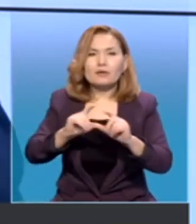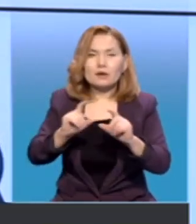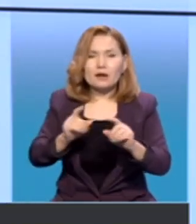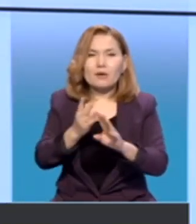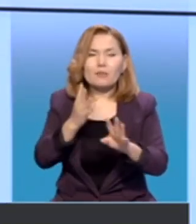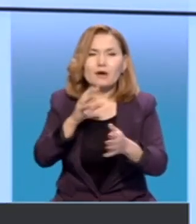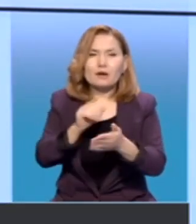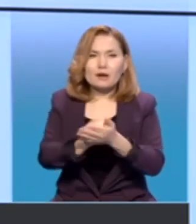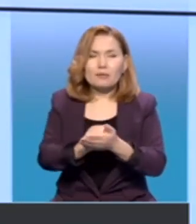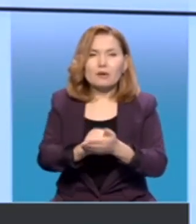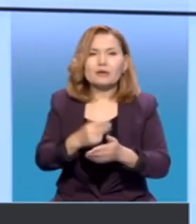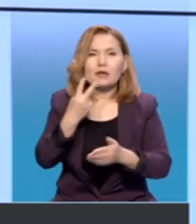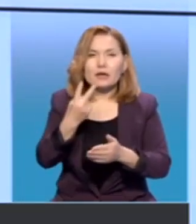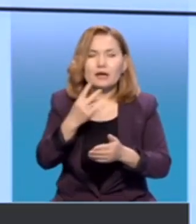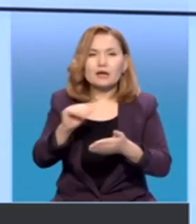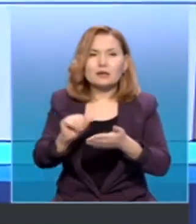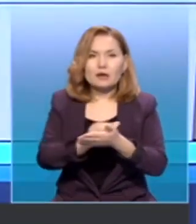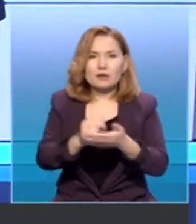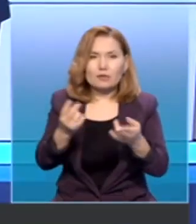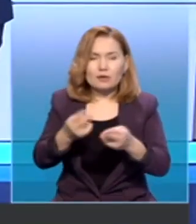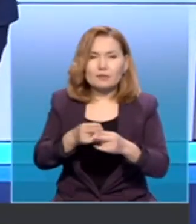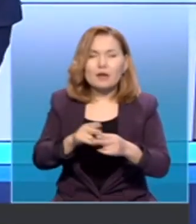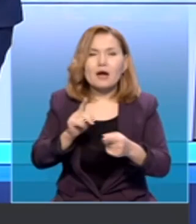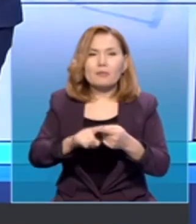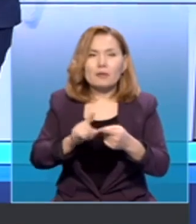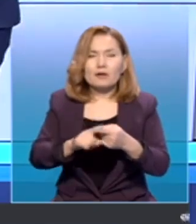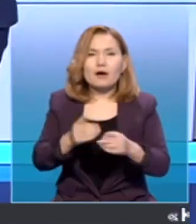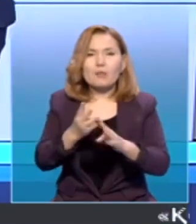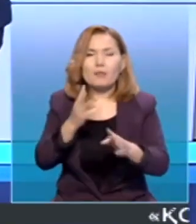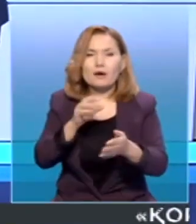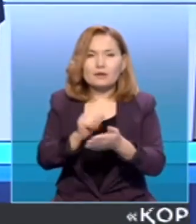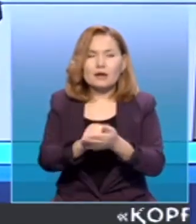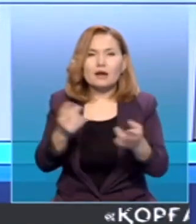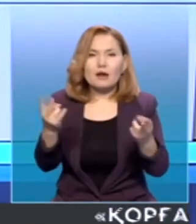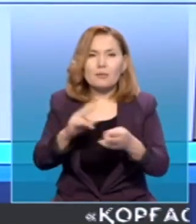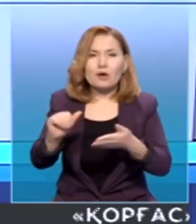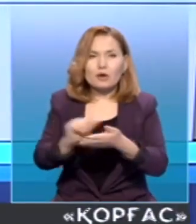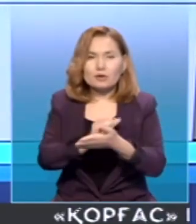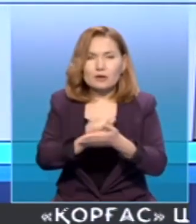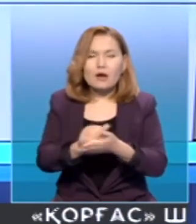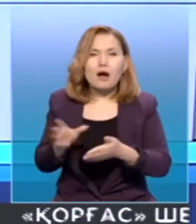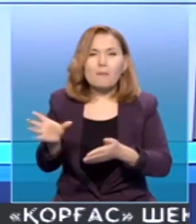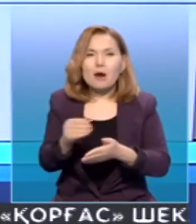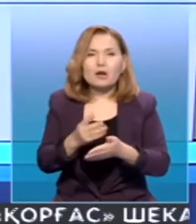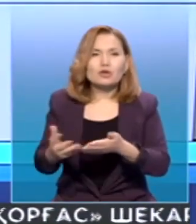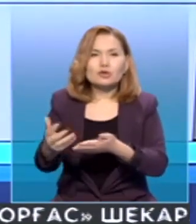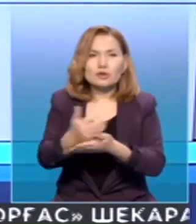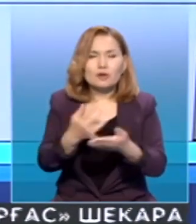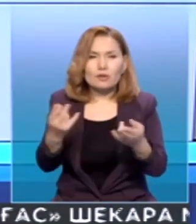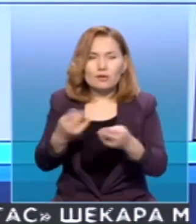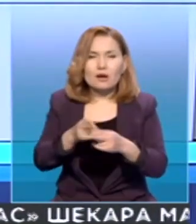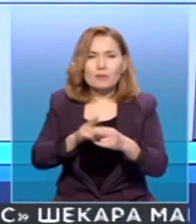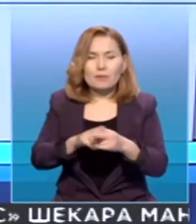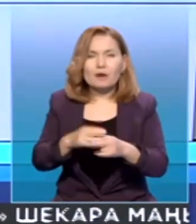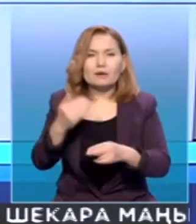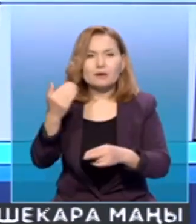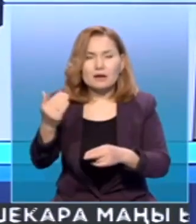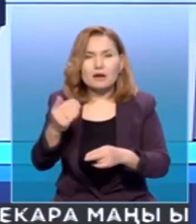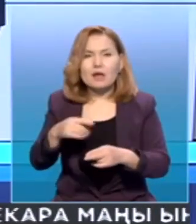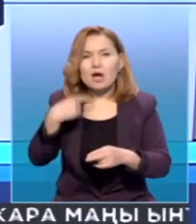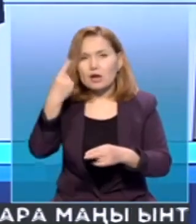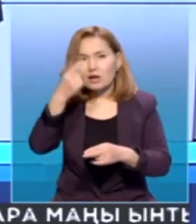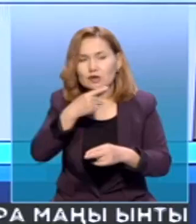қою рәсімі екі кезеңнен тұрады. Бірінші, кезекке қою үшін қажетті құжаттардың барлығын жинау керек. Ол заңды өкілінің